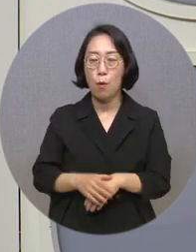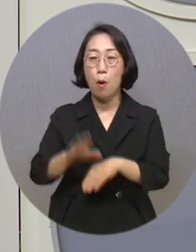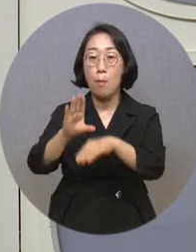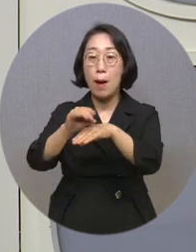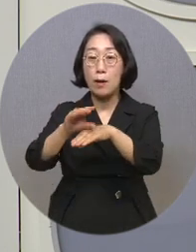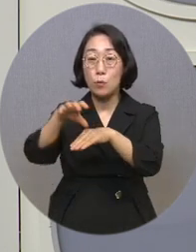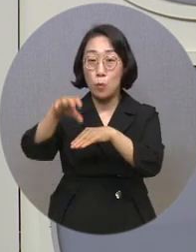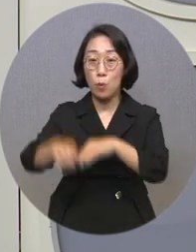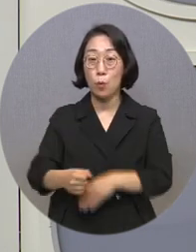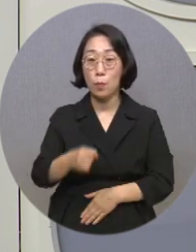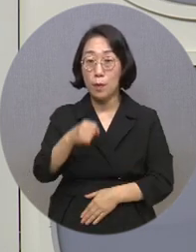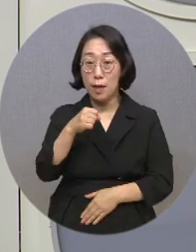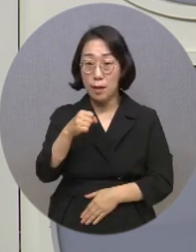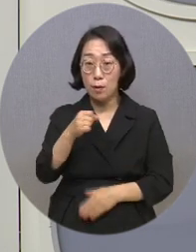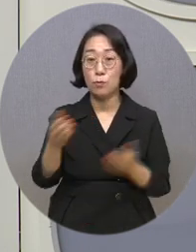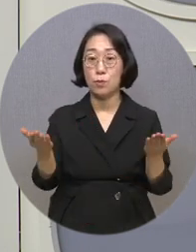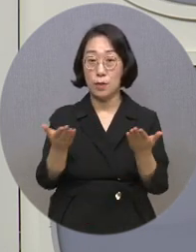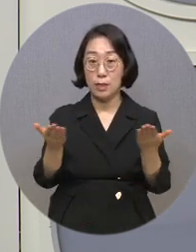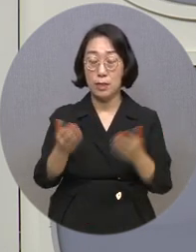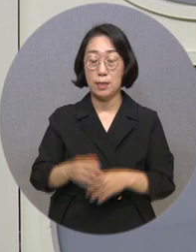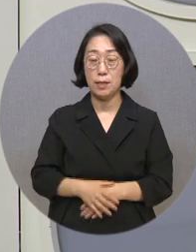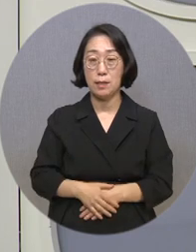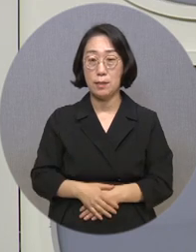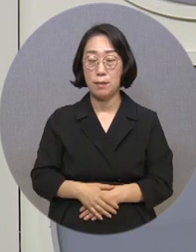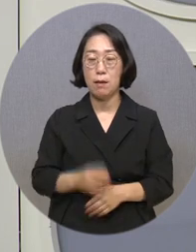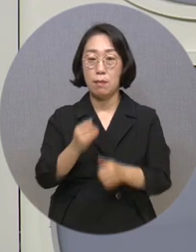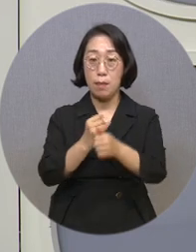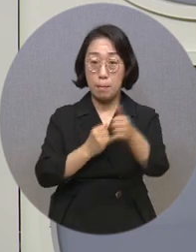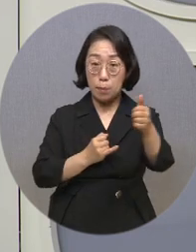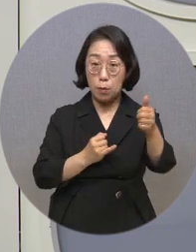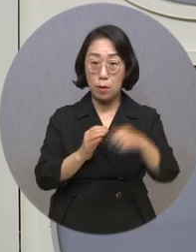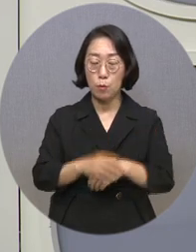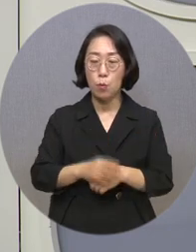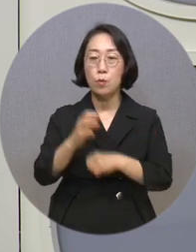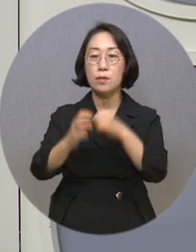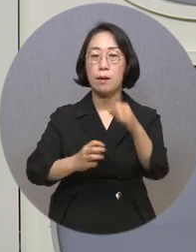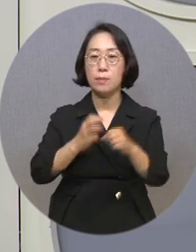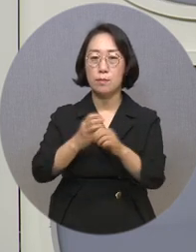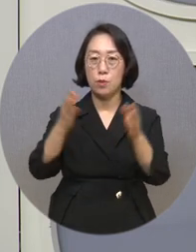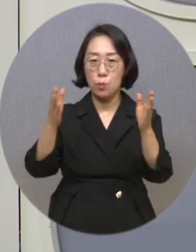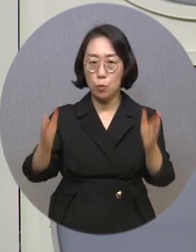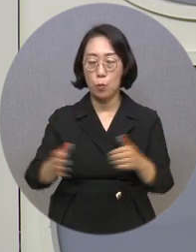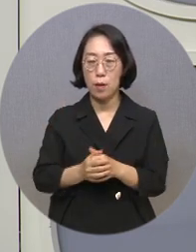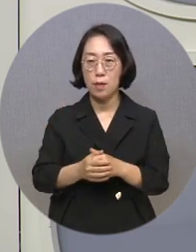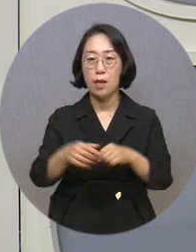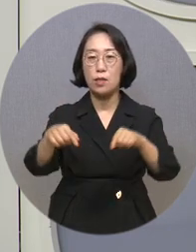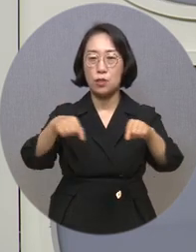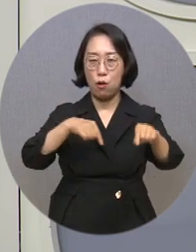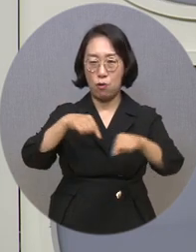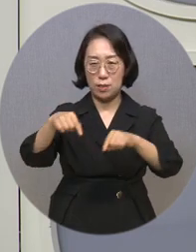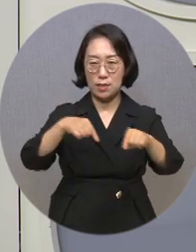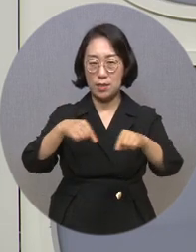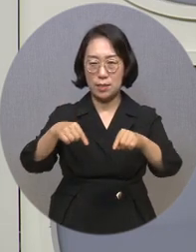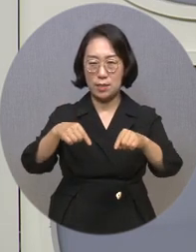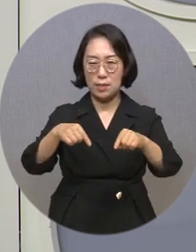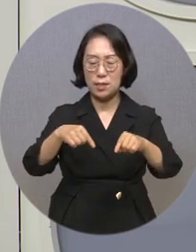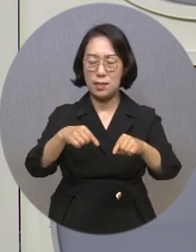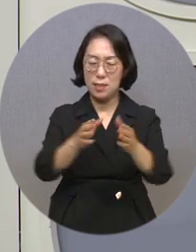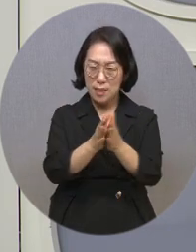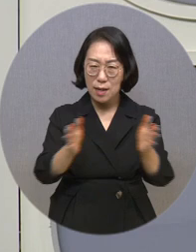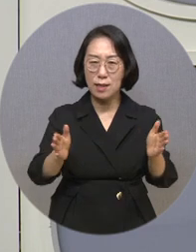하다가 이제 남편하고 이제 한 30년 동안은 그 정치하는 바람에 고생을 참 많이